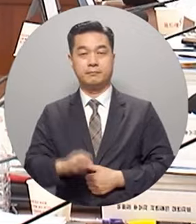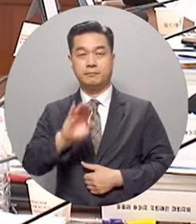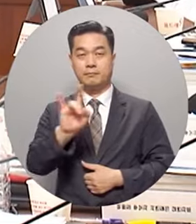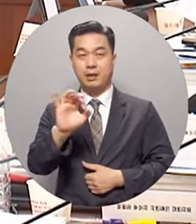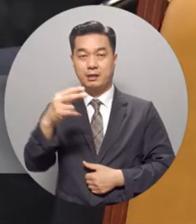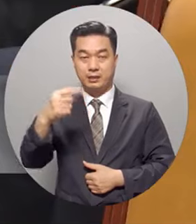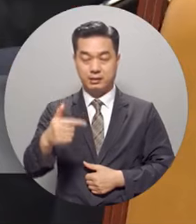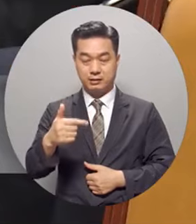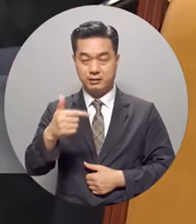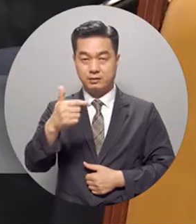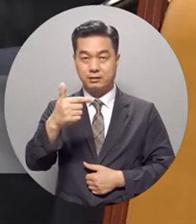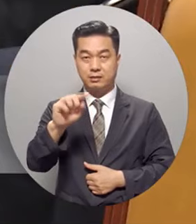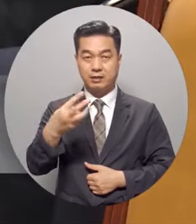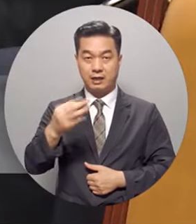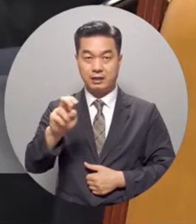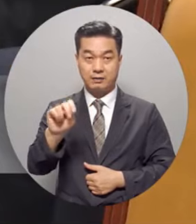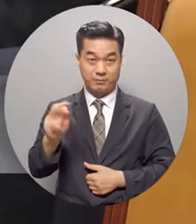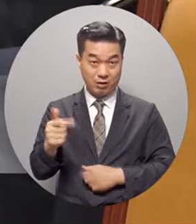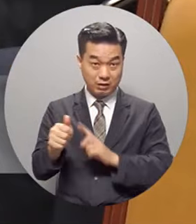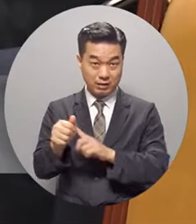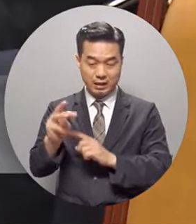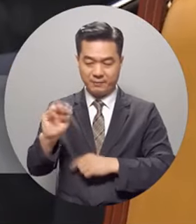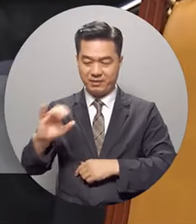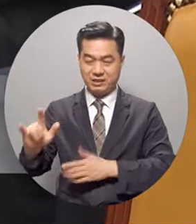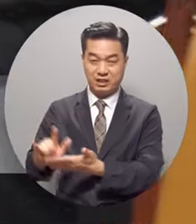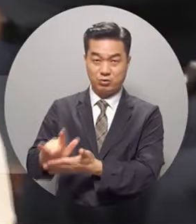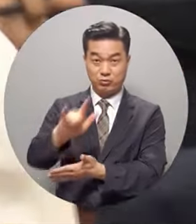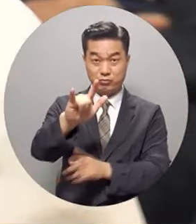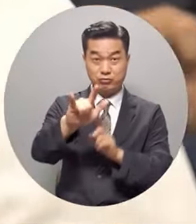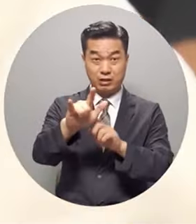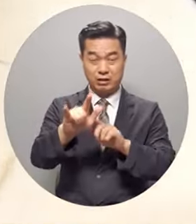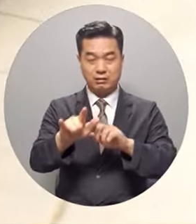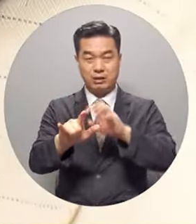보도로 대통령실이 MBC의 전용기 탑승을 배제한 조치에